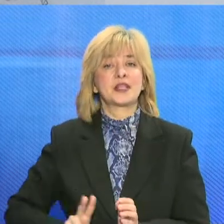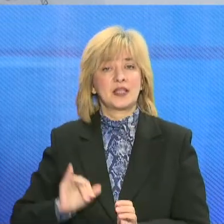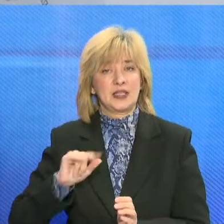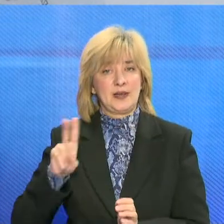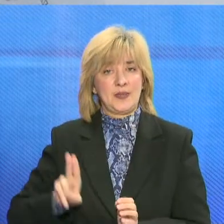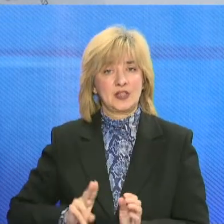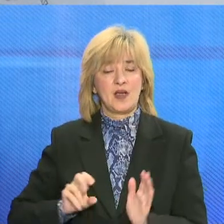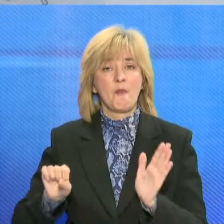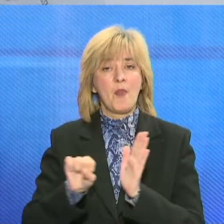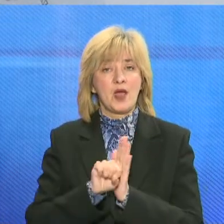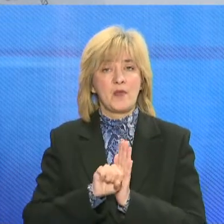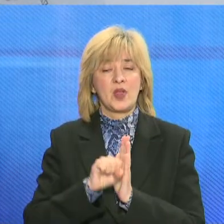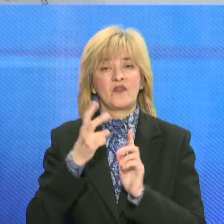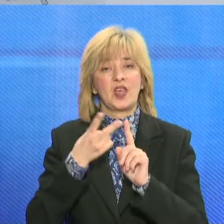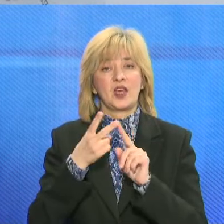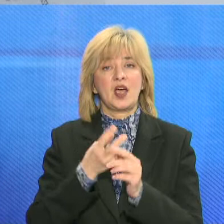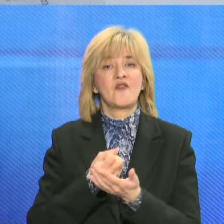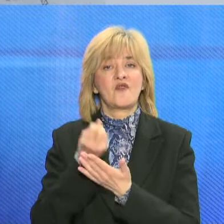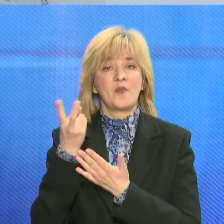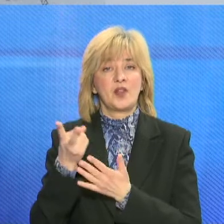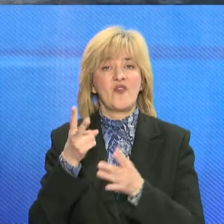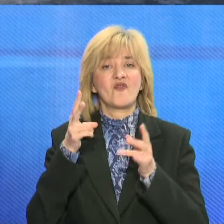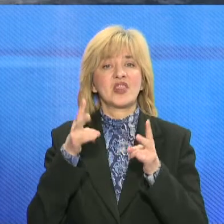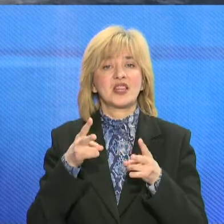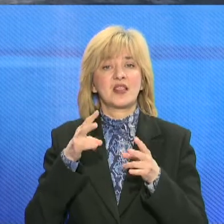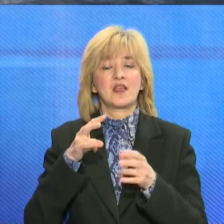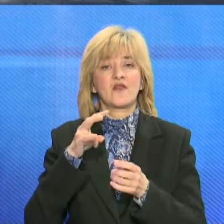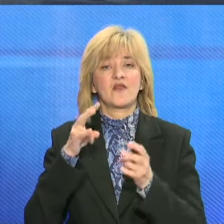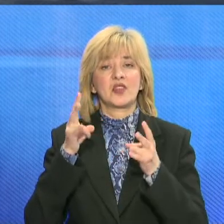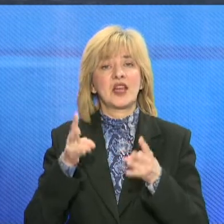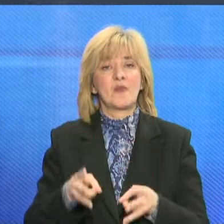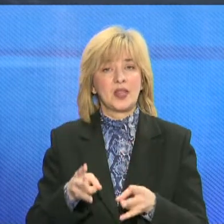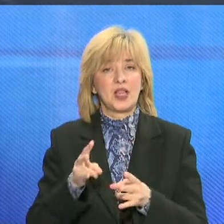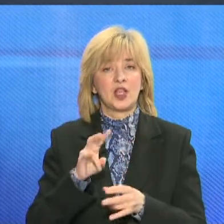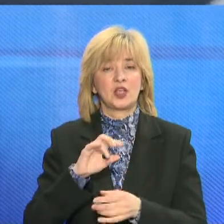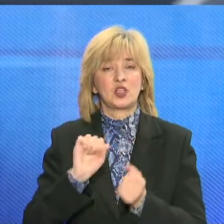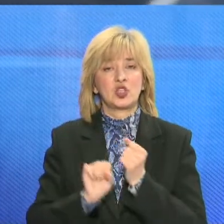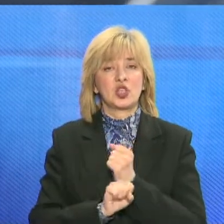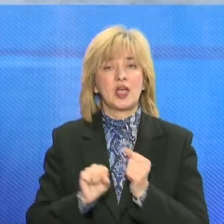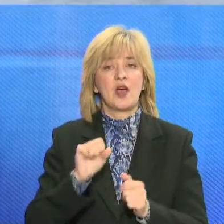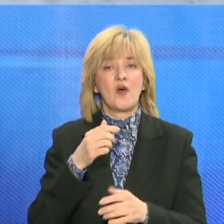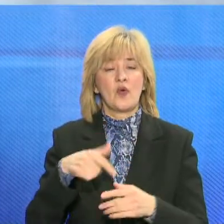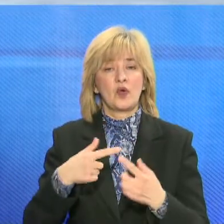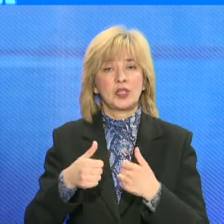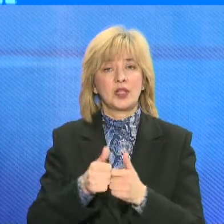смещена у травматологичное отделение. Водитель и еще один пассажир не потерпели.